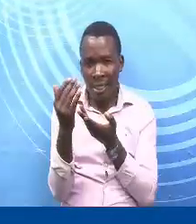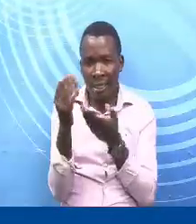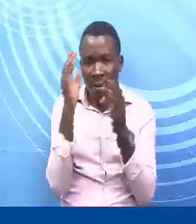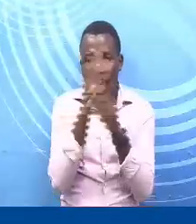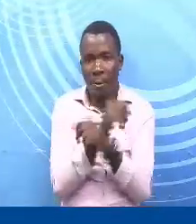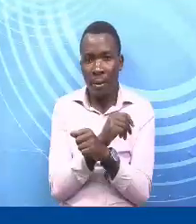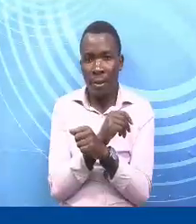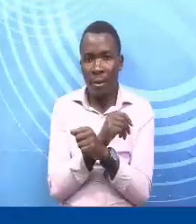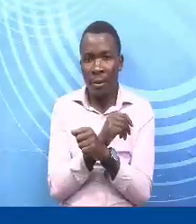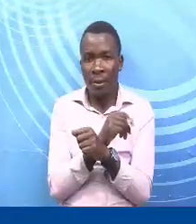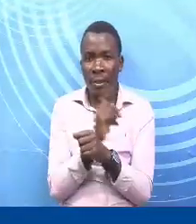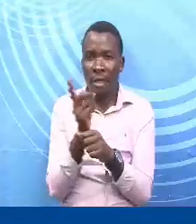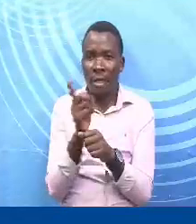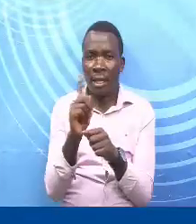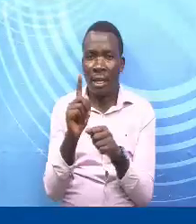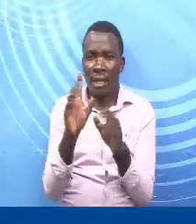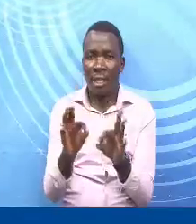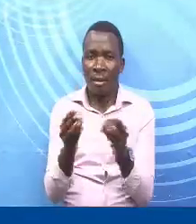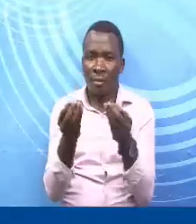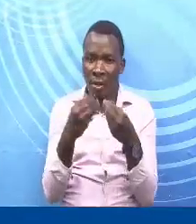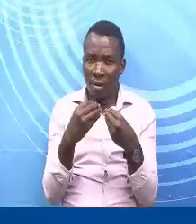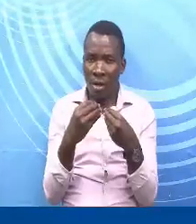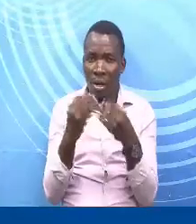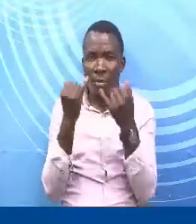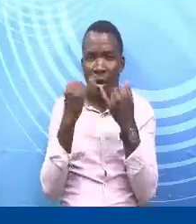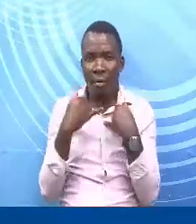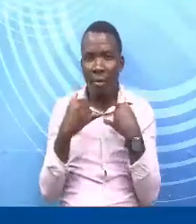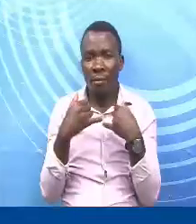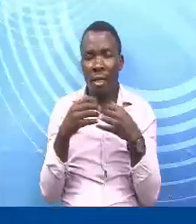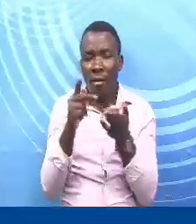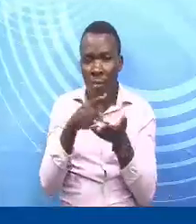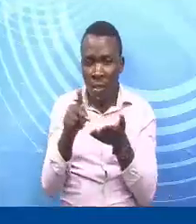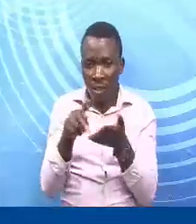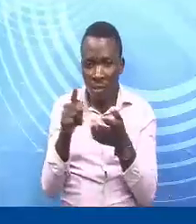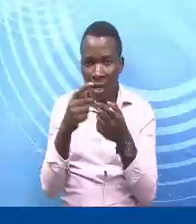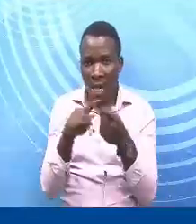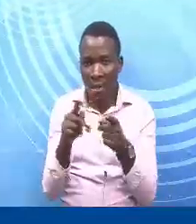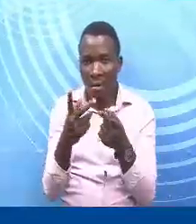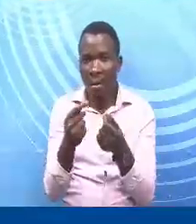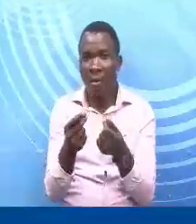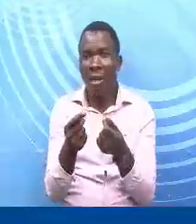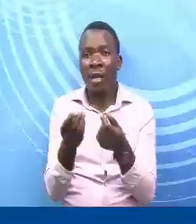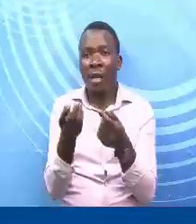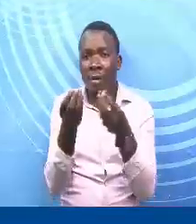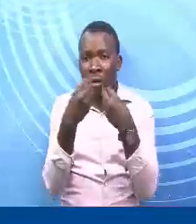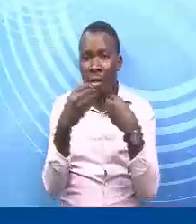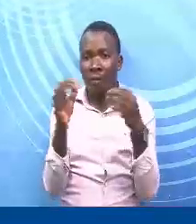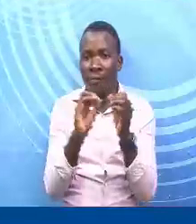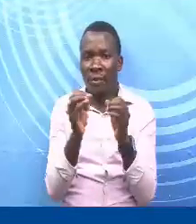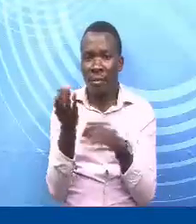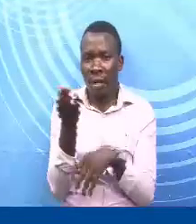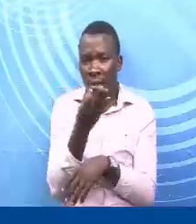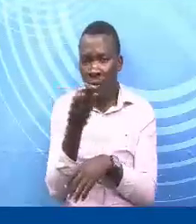n'abandi bavuga yuko bahakodesha ariko nta faranga ryaho tubona dusuzugura bakenda kudukubita ubuyobozi